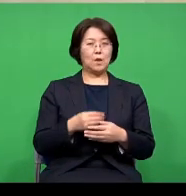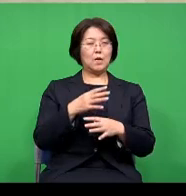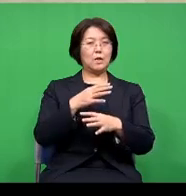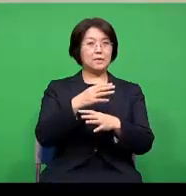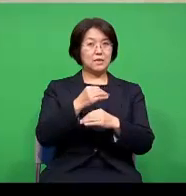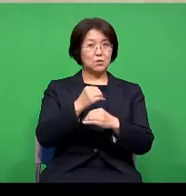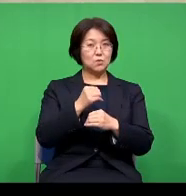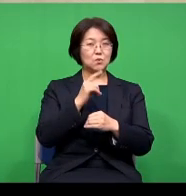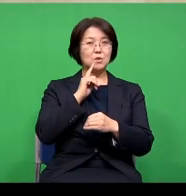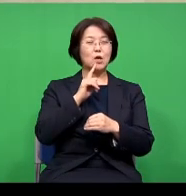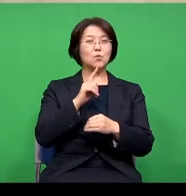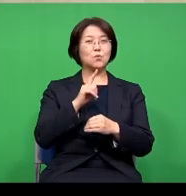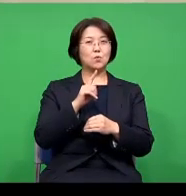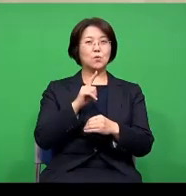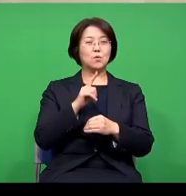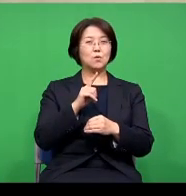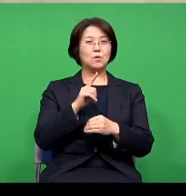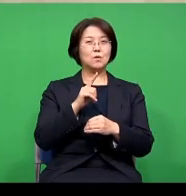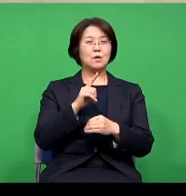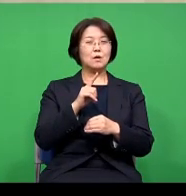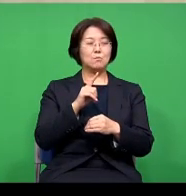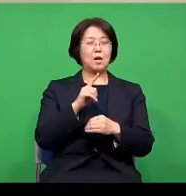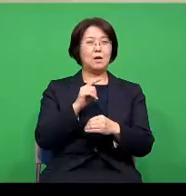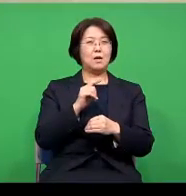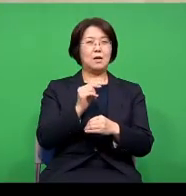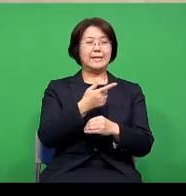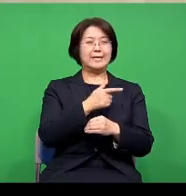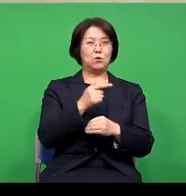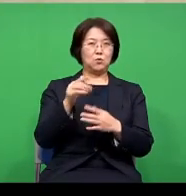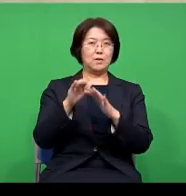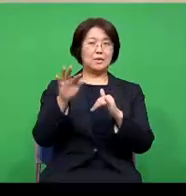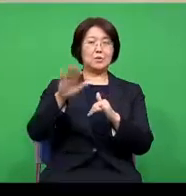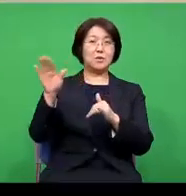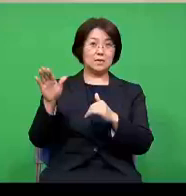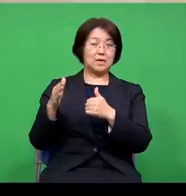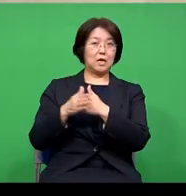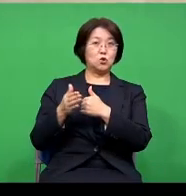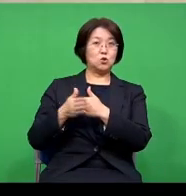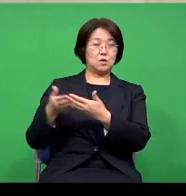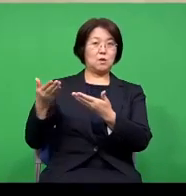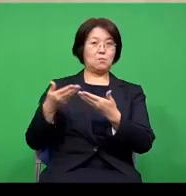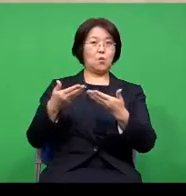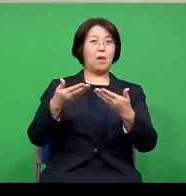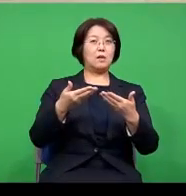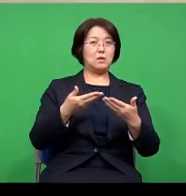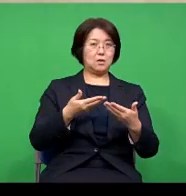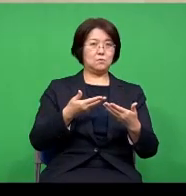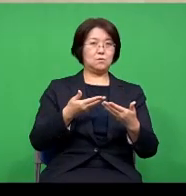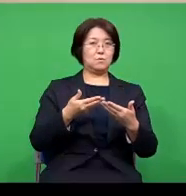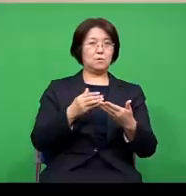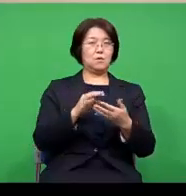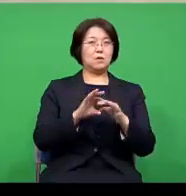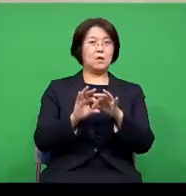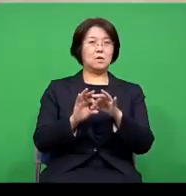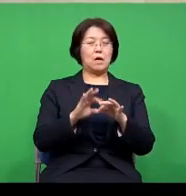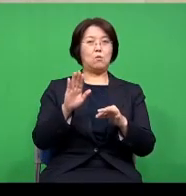いつということになりますと、少し、まあ、いろんな方からご推薦もいただいていることもござい